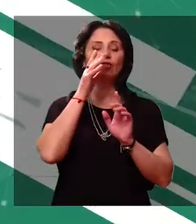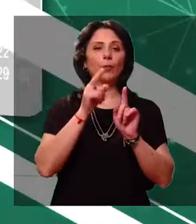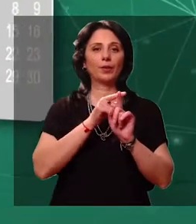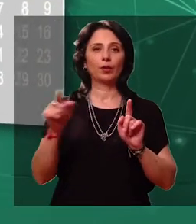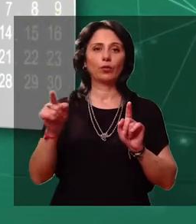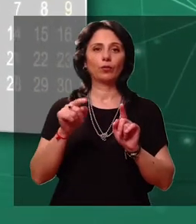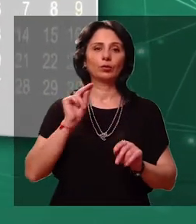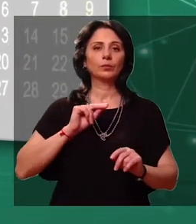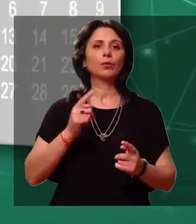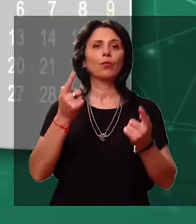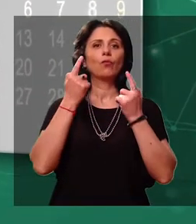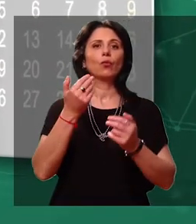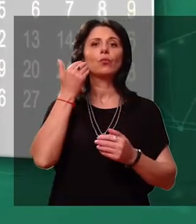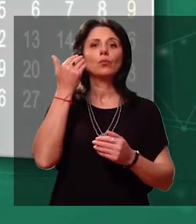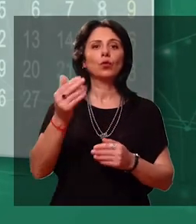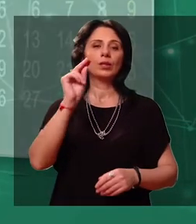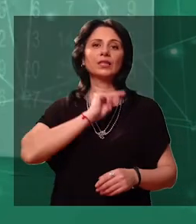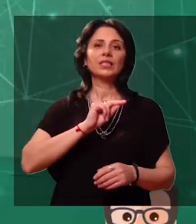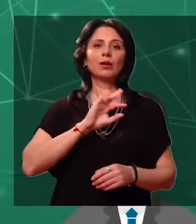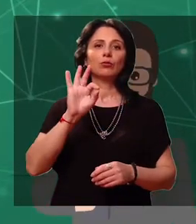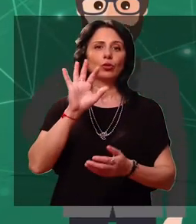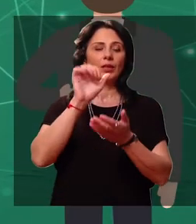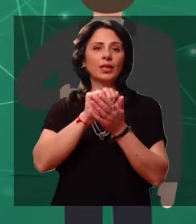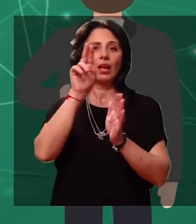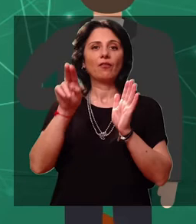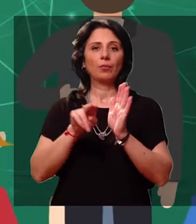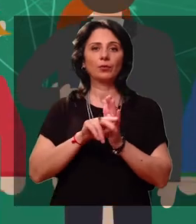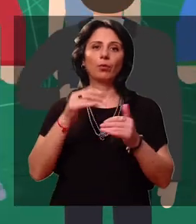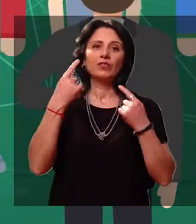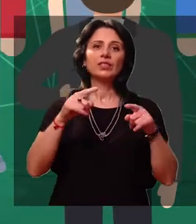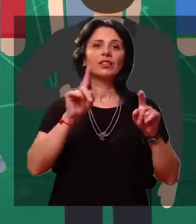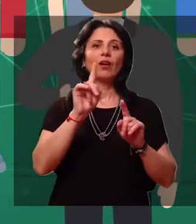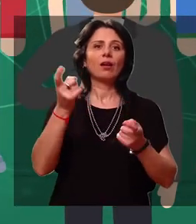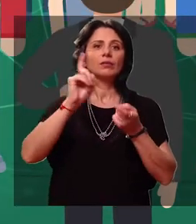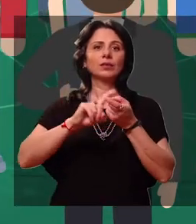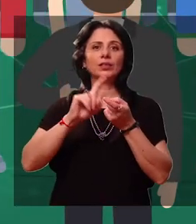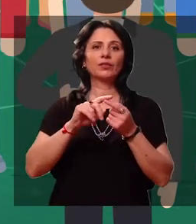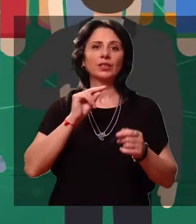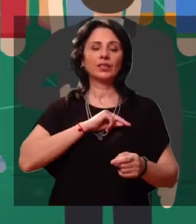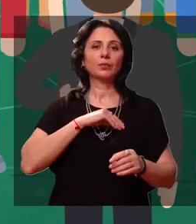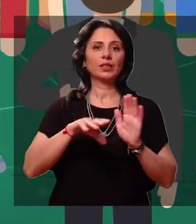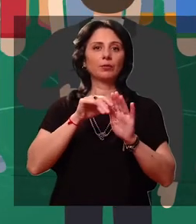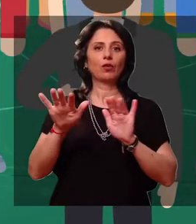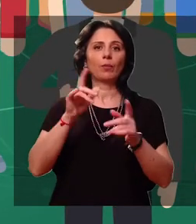Նախնդրական շրջանում պաշտոնադար անձի կողմից աշխատանքում ստորադասված կամալ ձևով կապ ունեցող անձանցներ գրավումը նախնդրական